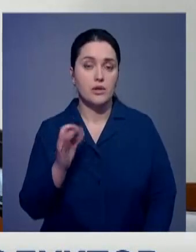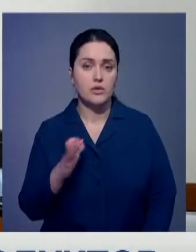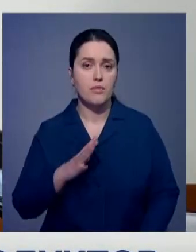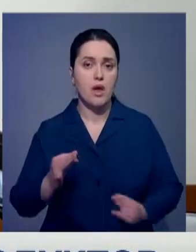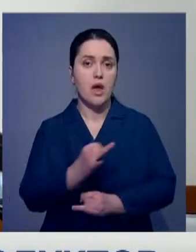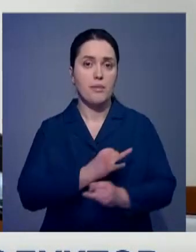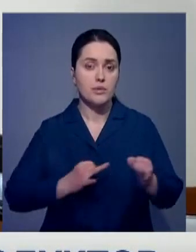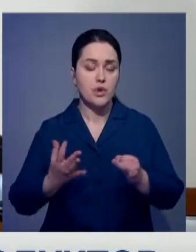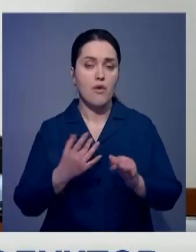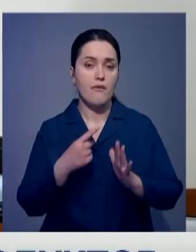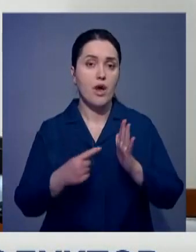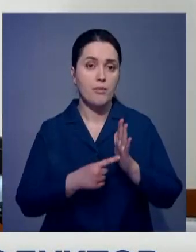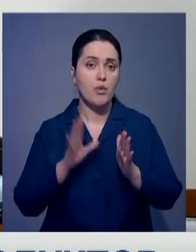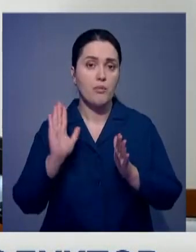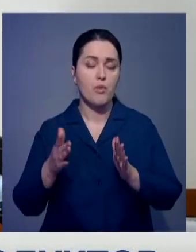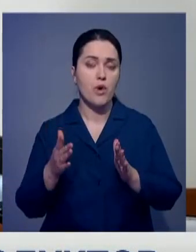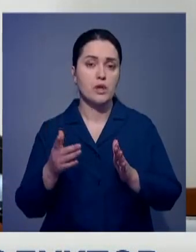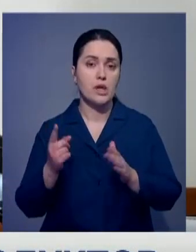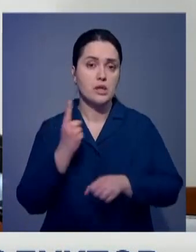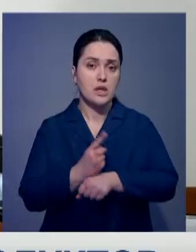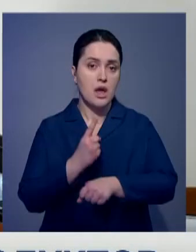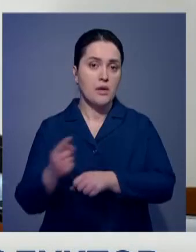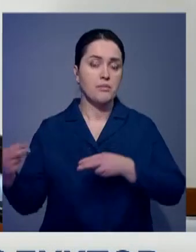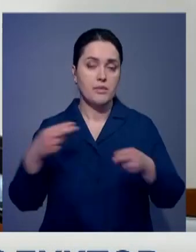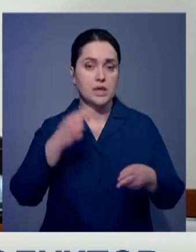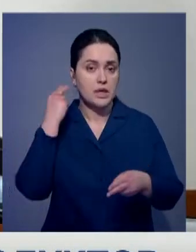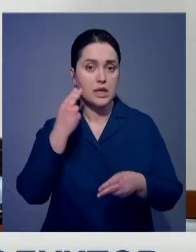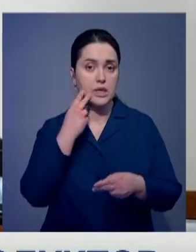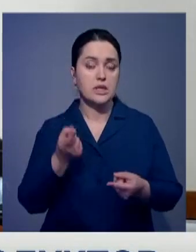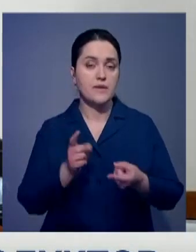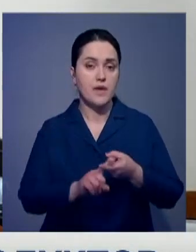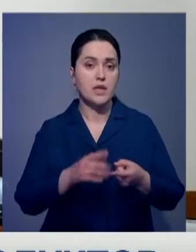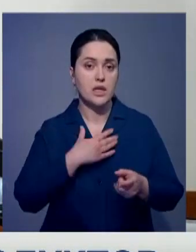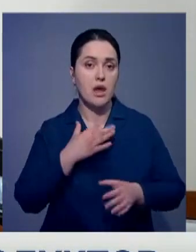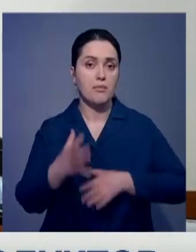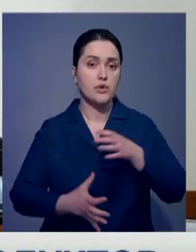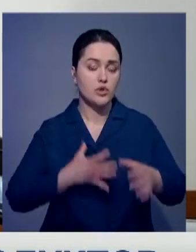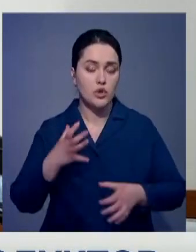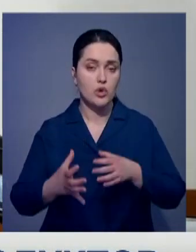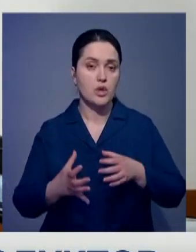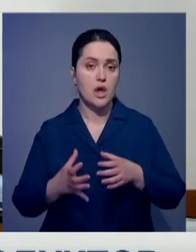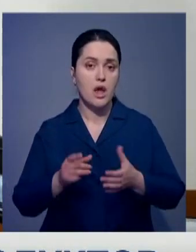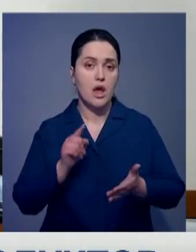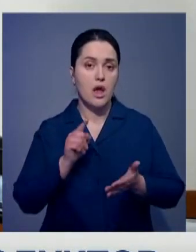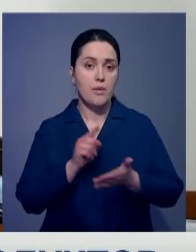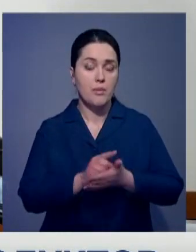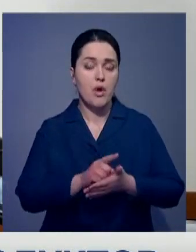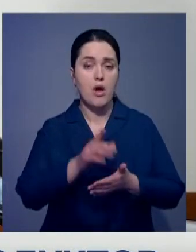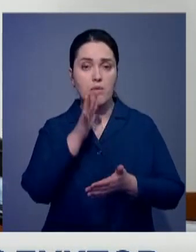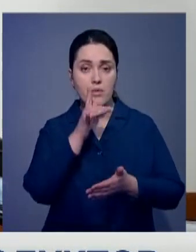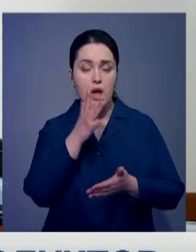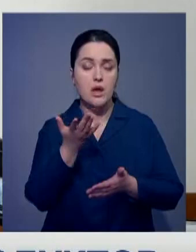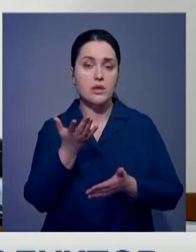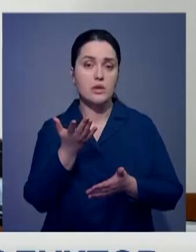вопрос возможности ограничения въезда граждан Китая, связанный с нашими международными обязательствами. О формате, сроках и